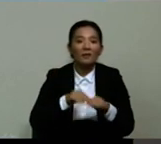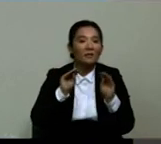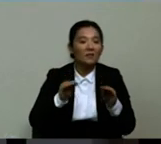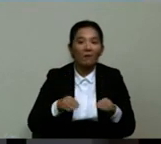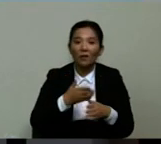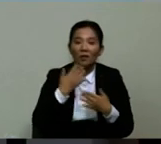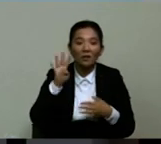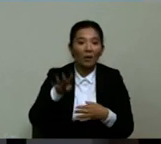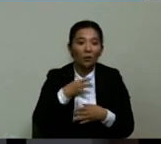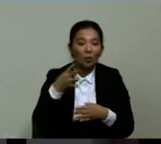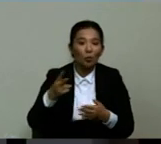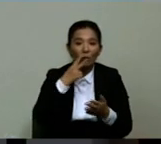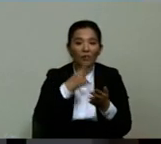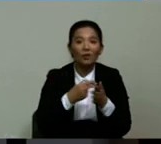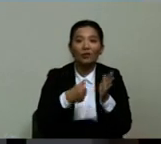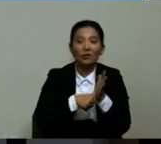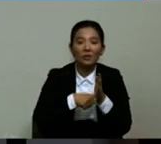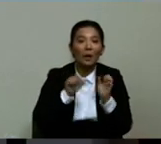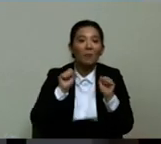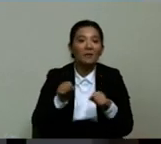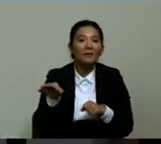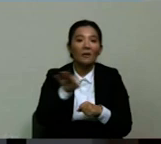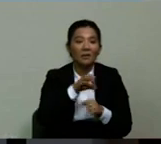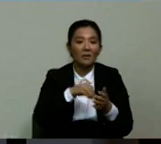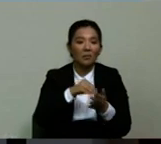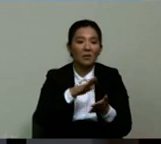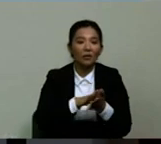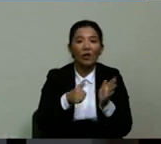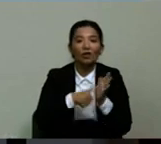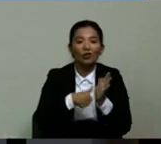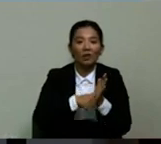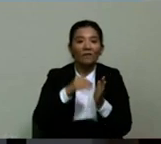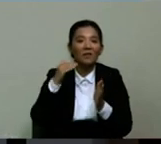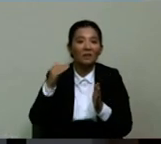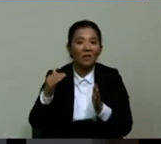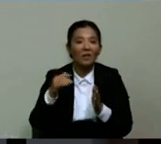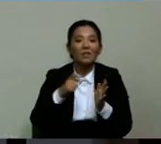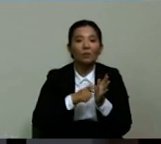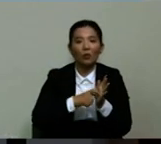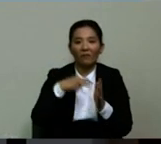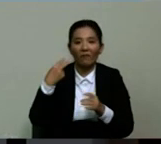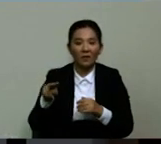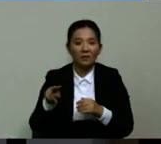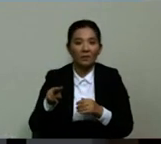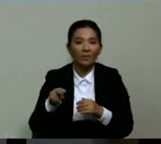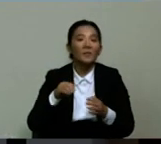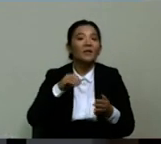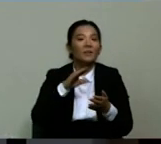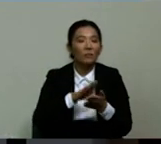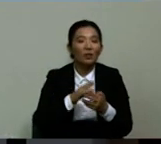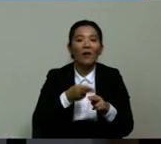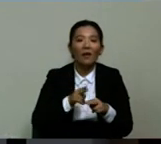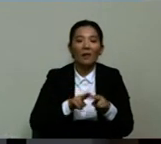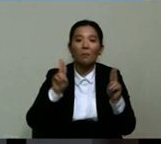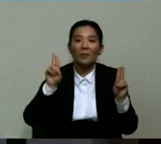эту таблицу, увидели 6, могли бы сразу написать 6 факториал 720. Запишем это